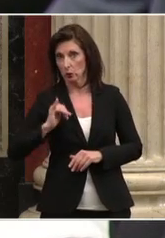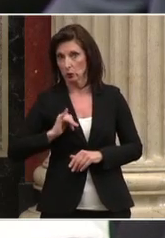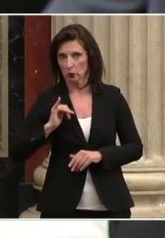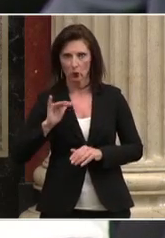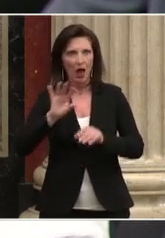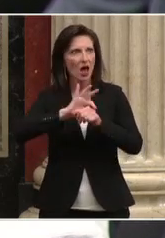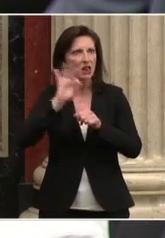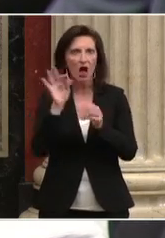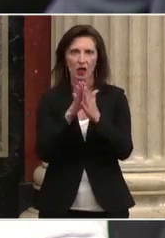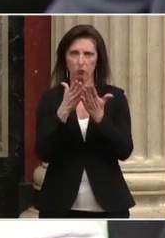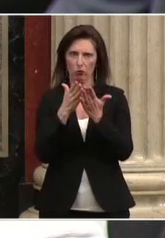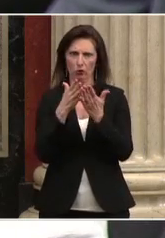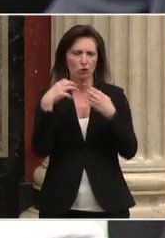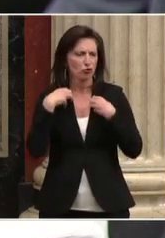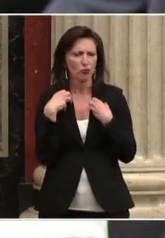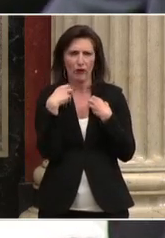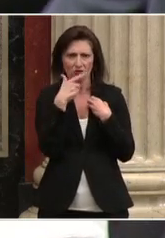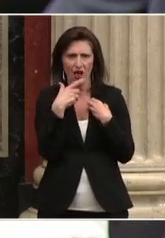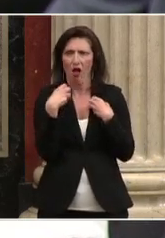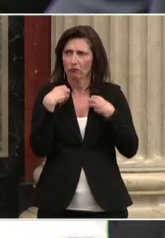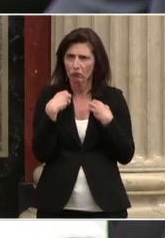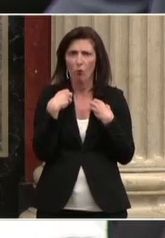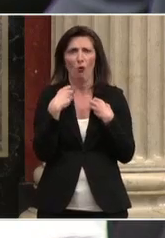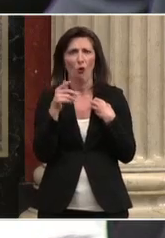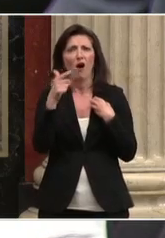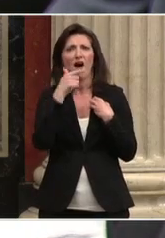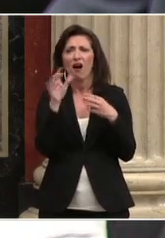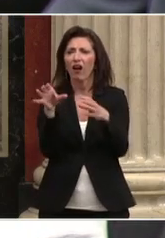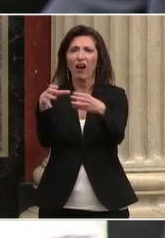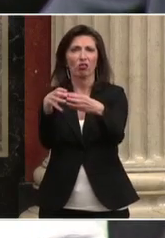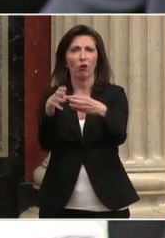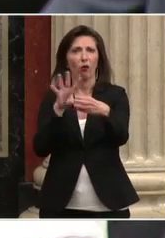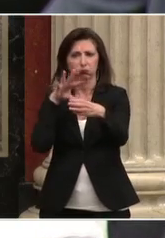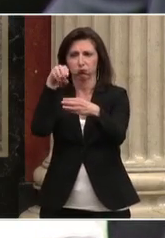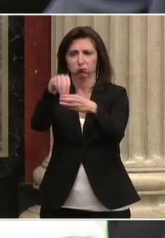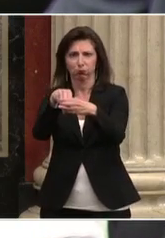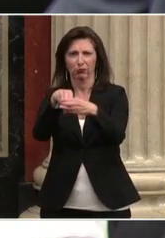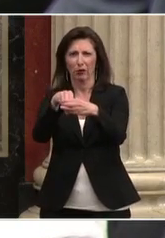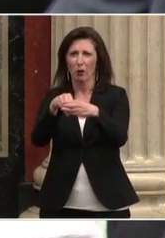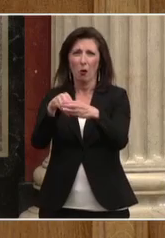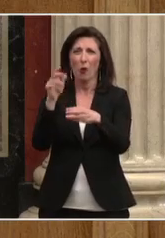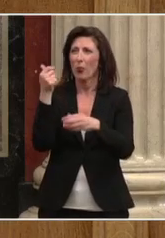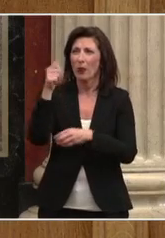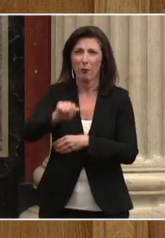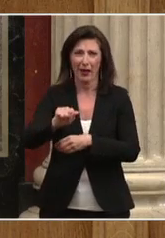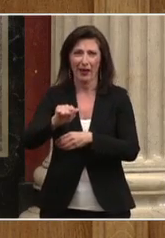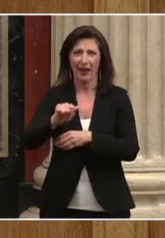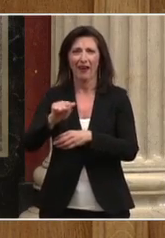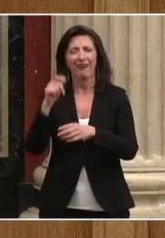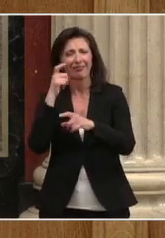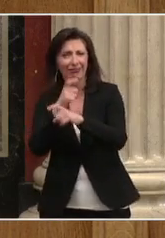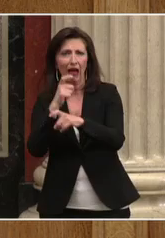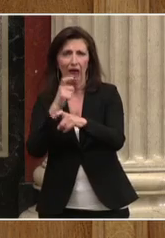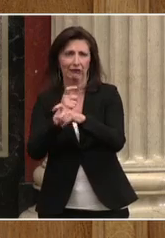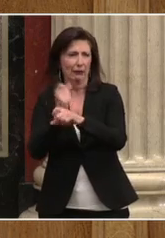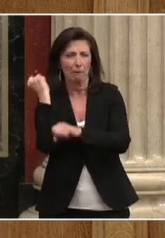und der alten Schultasche im Ghetto ankommt und dem Morden der Nazis zusehen muss. Und aus